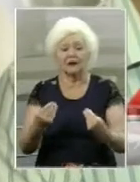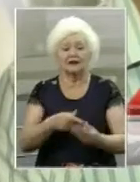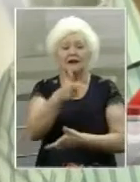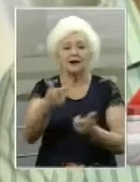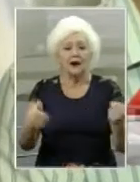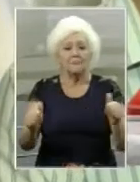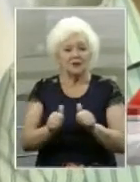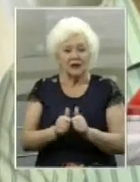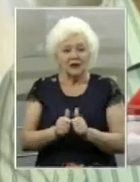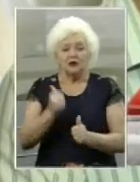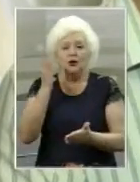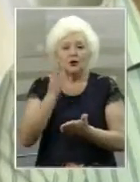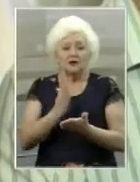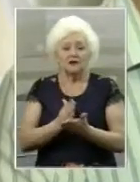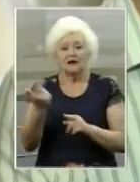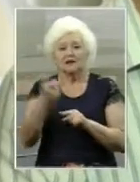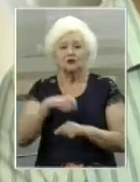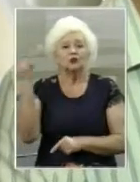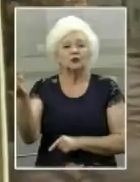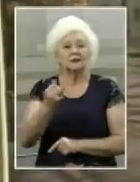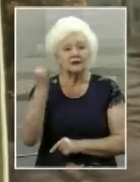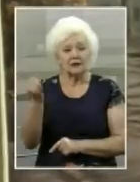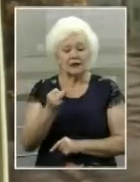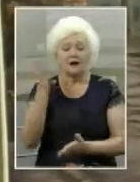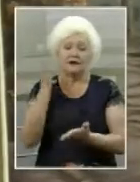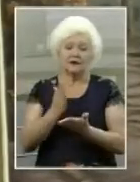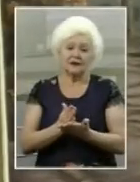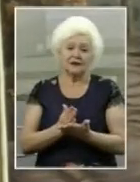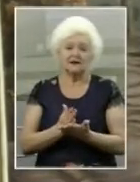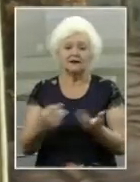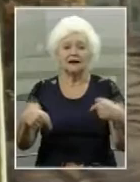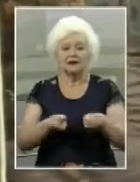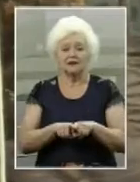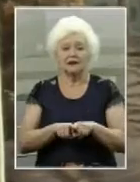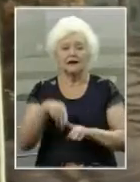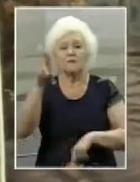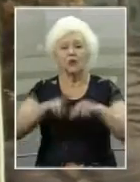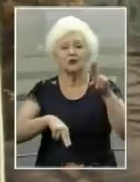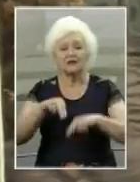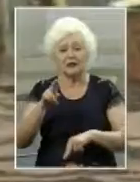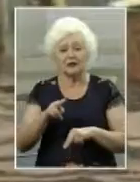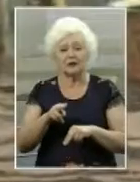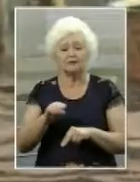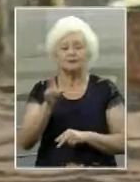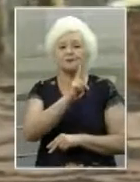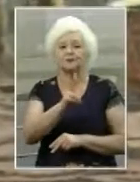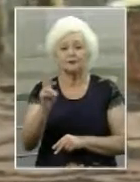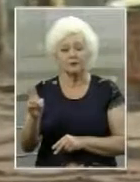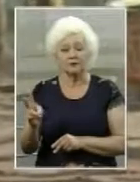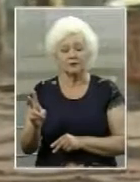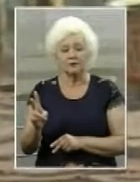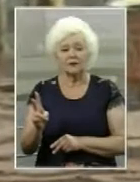Місто є дуже цікаве. Є такі будівлі, які